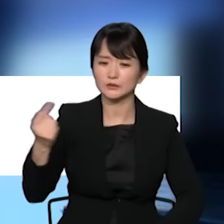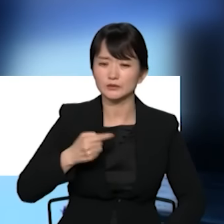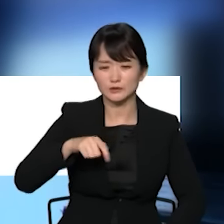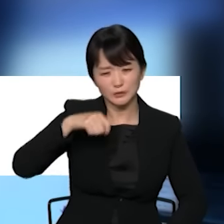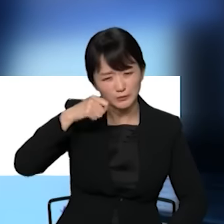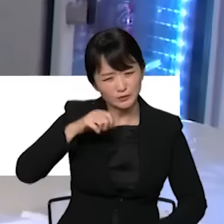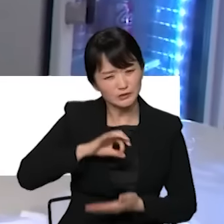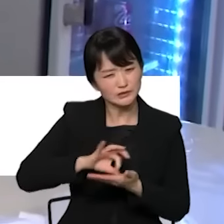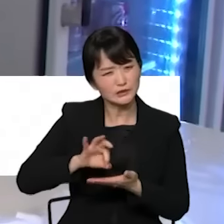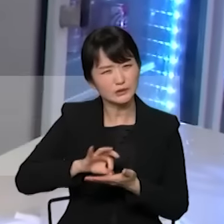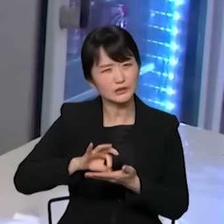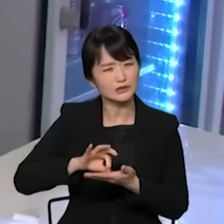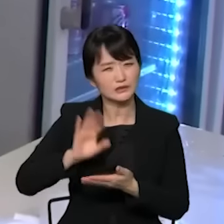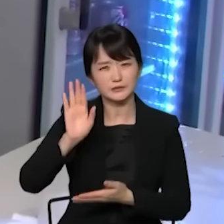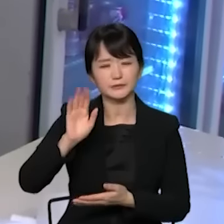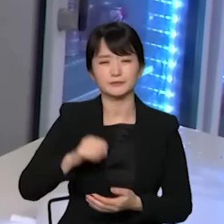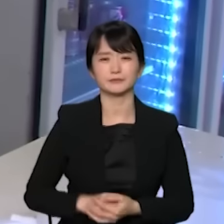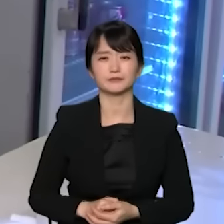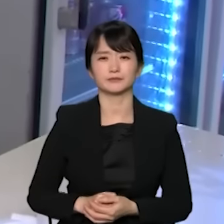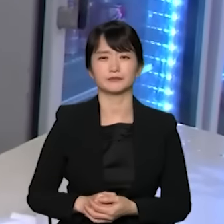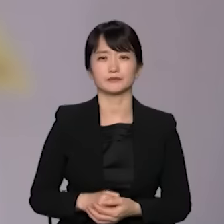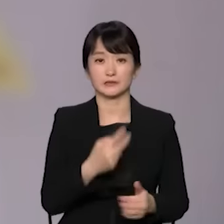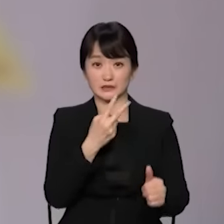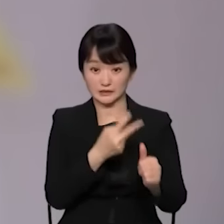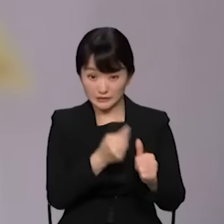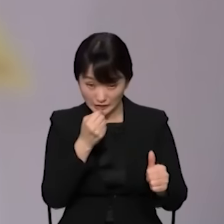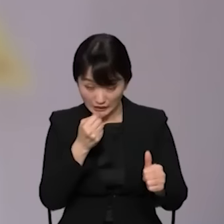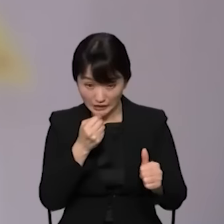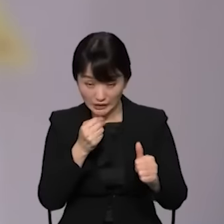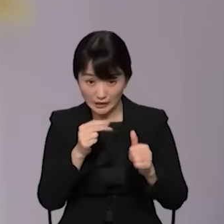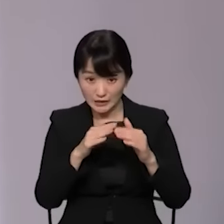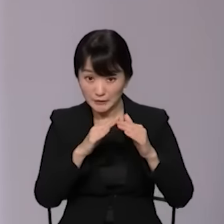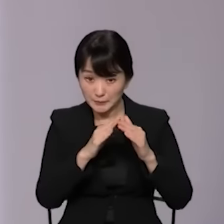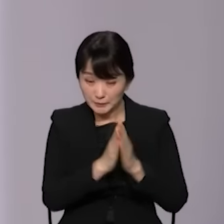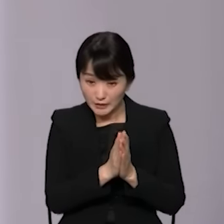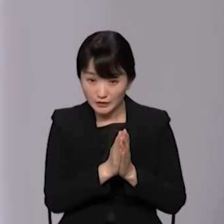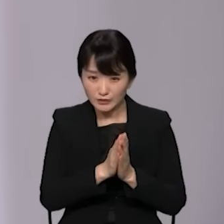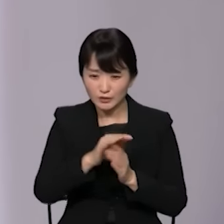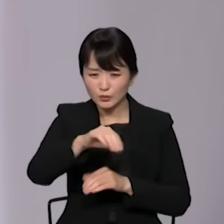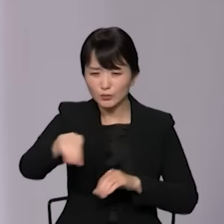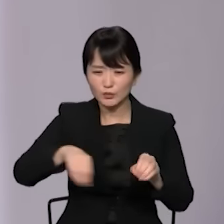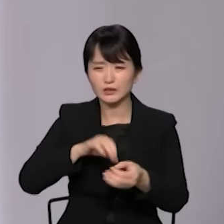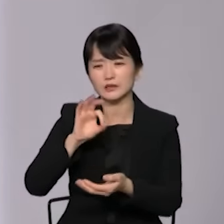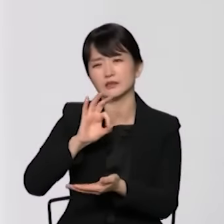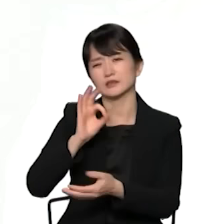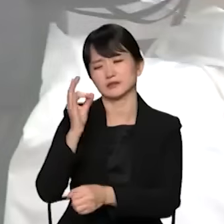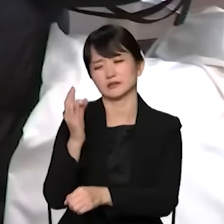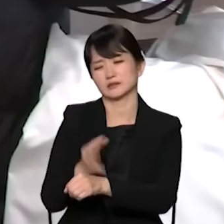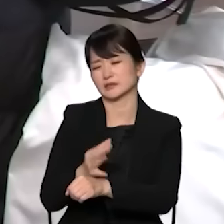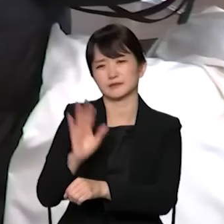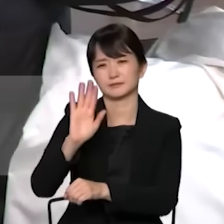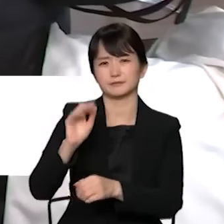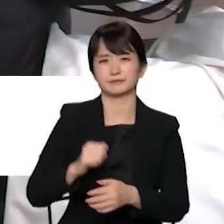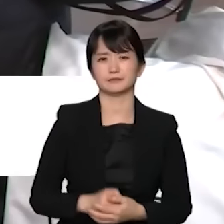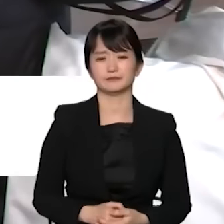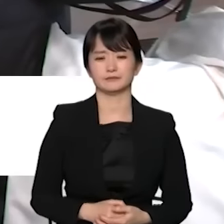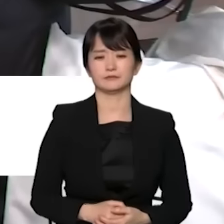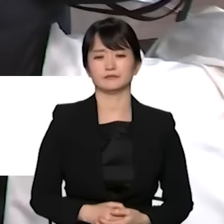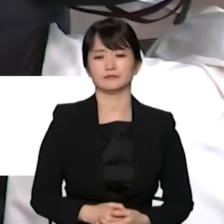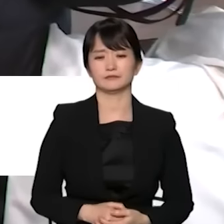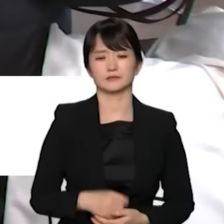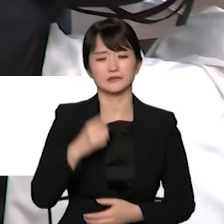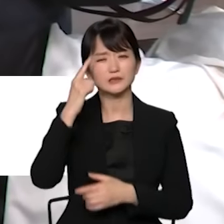하는 게 쉽겠어요. 탄핵안 폐기의 여파까지 덮쳐 소비 심리는 더 크게 위축됐습니다. 고민을